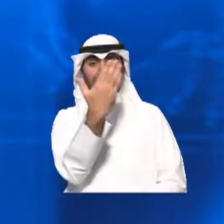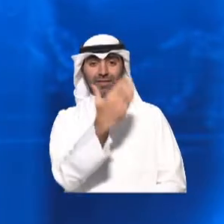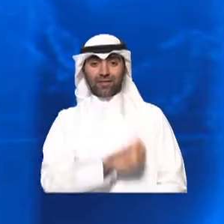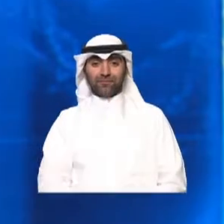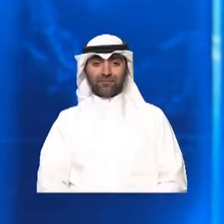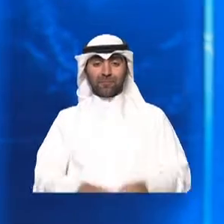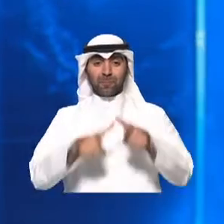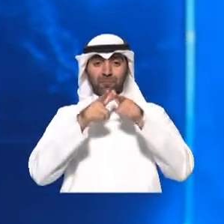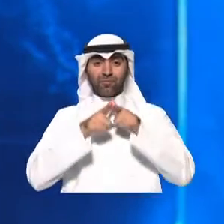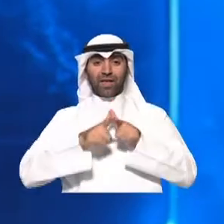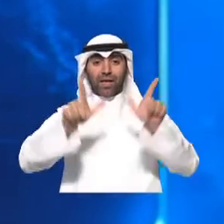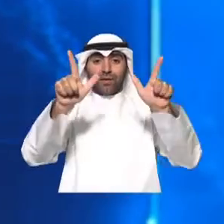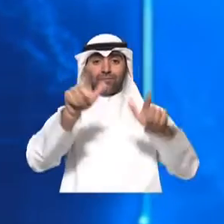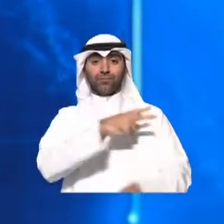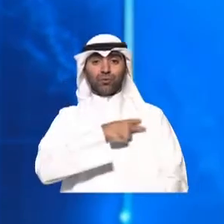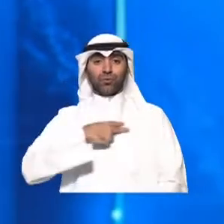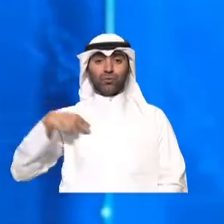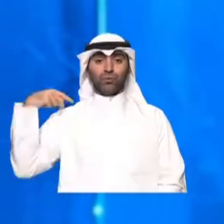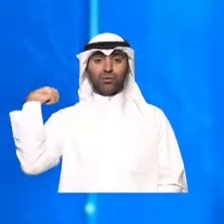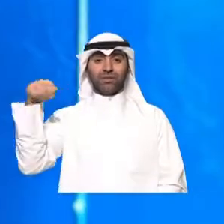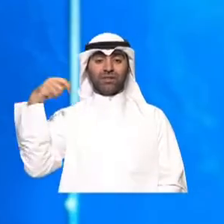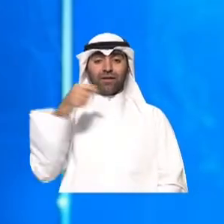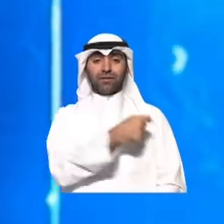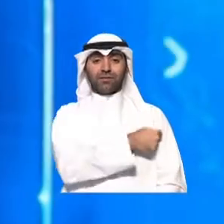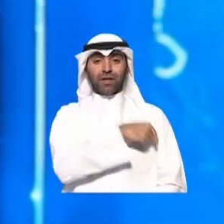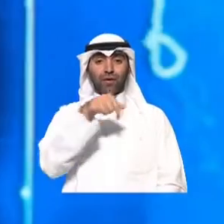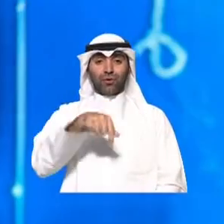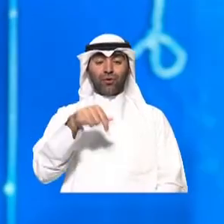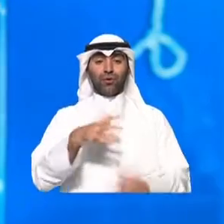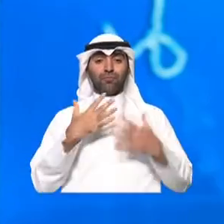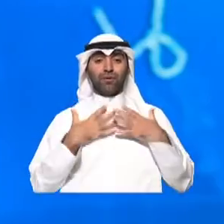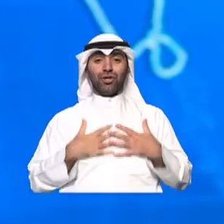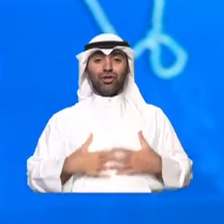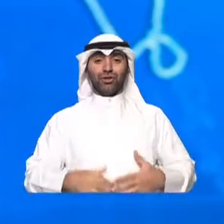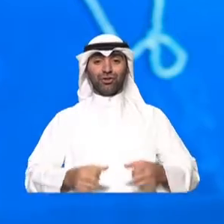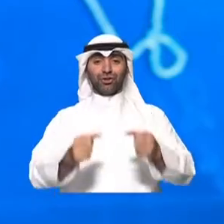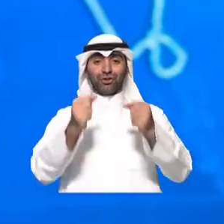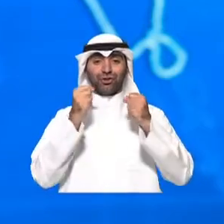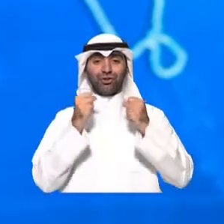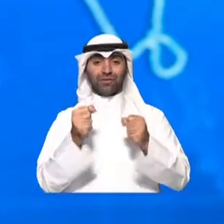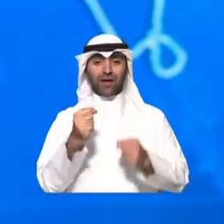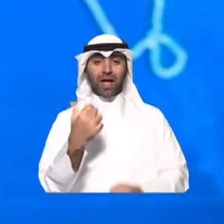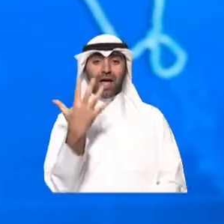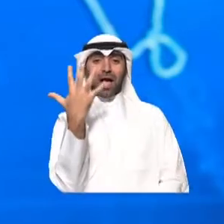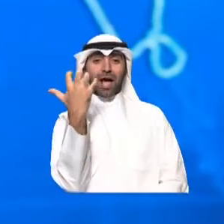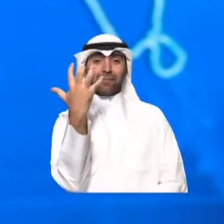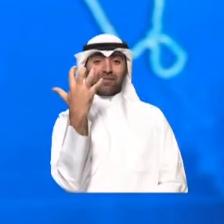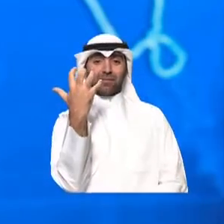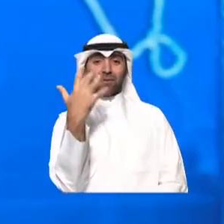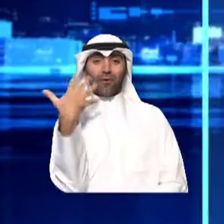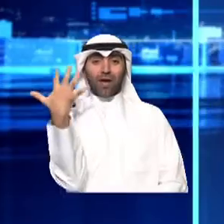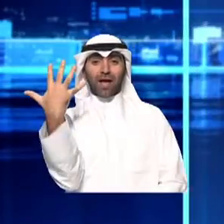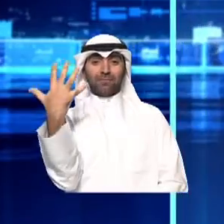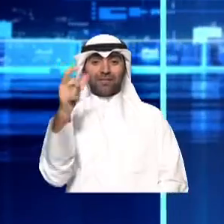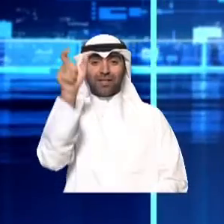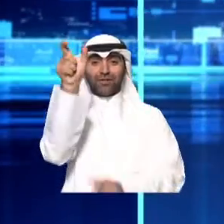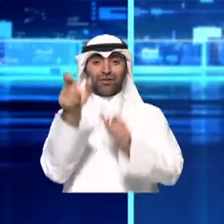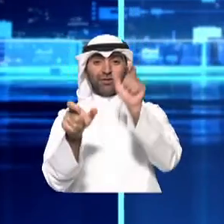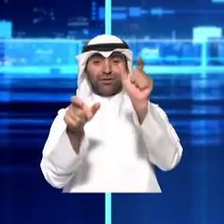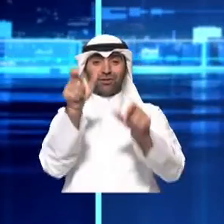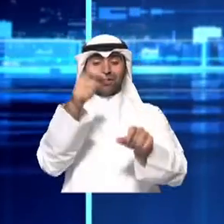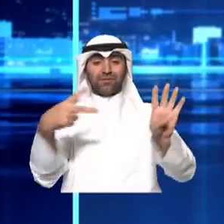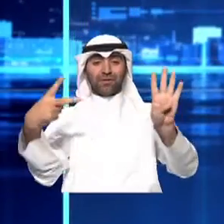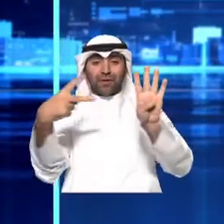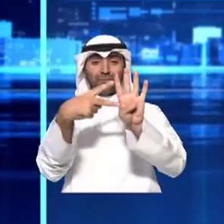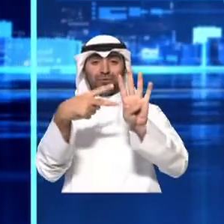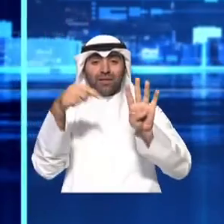أعلنت وزارة الصحة اليوم شفاء 558 إصابة من كوفيد 19 خلال 24 ساعة الماضية،